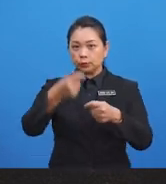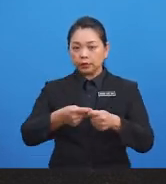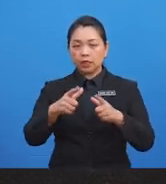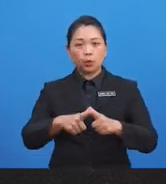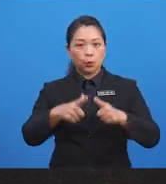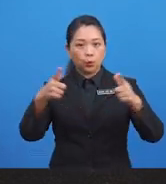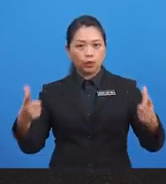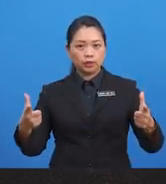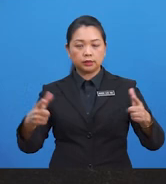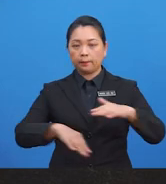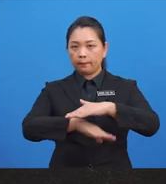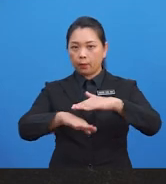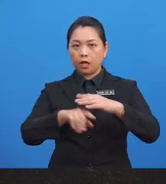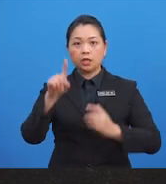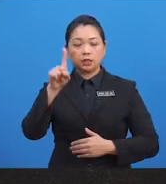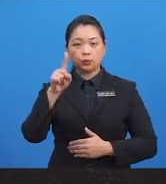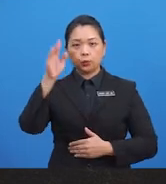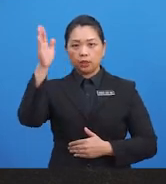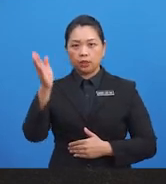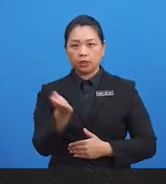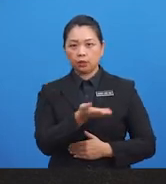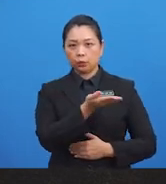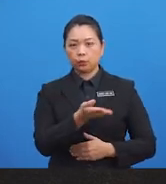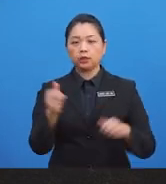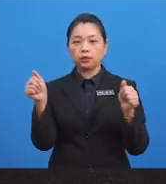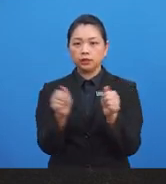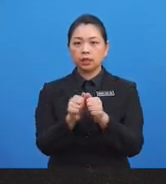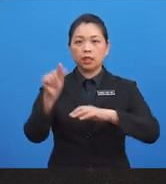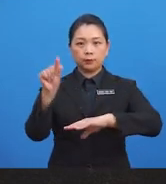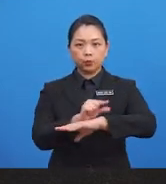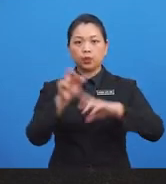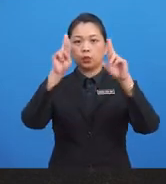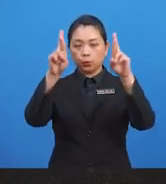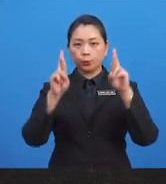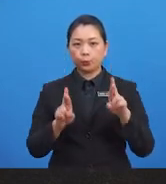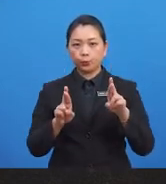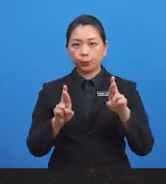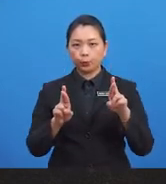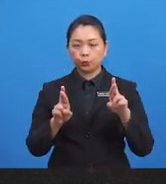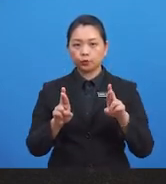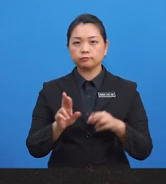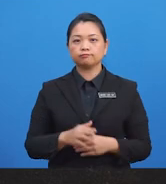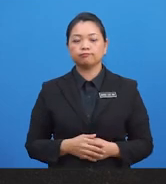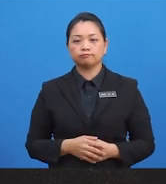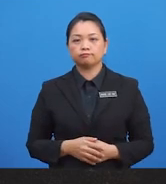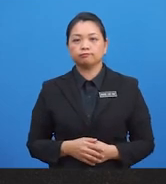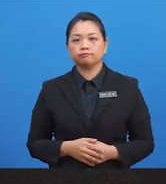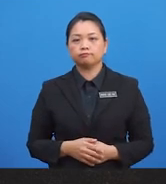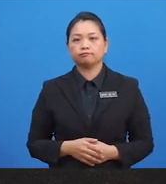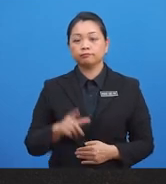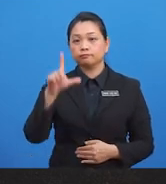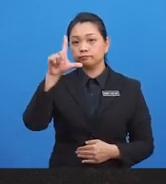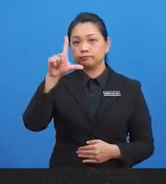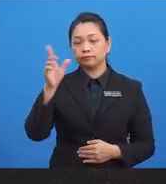Kita tentukan luas di bawah suatu lengkuk dengan menggunakan rumus iaitu L